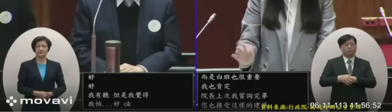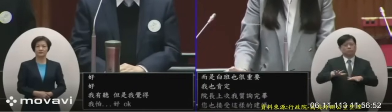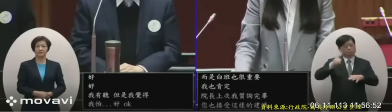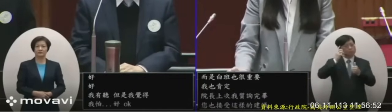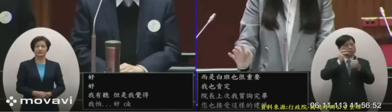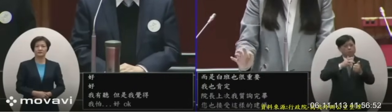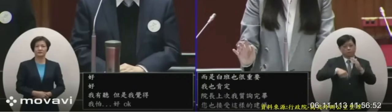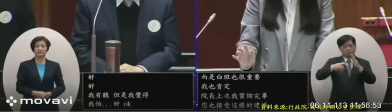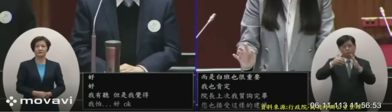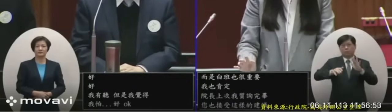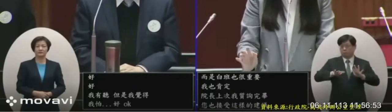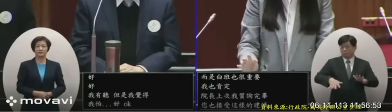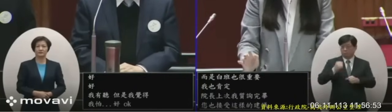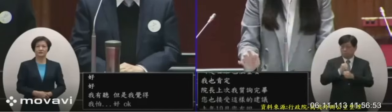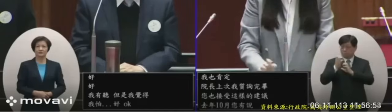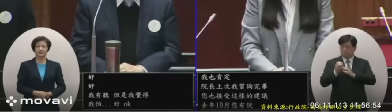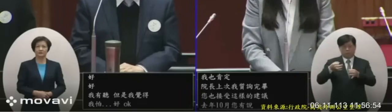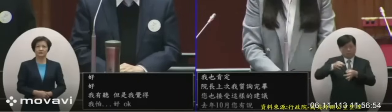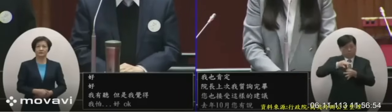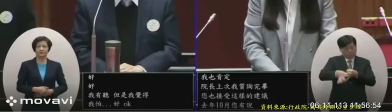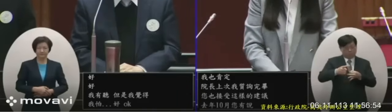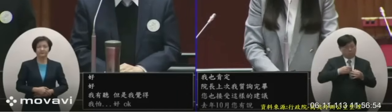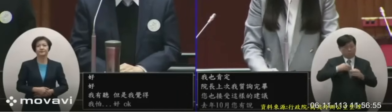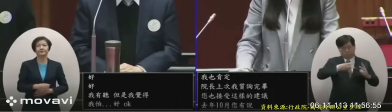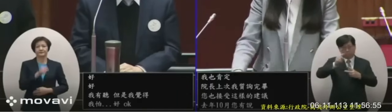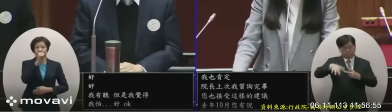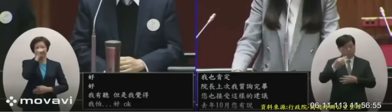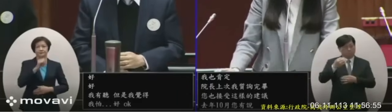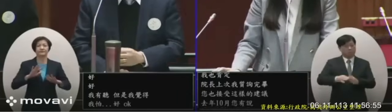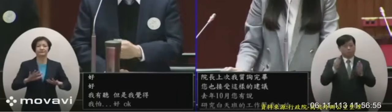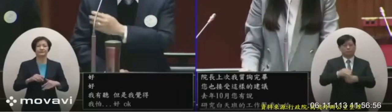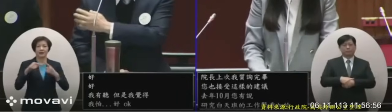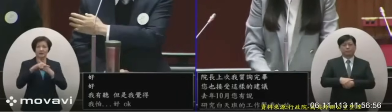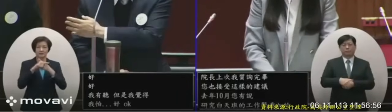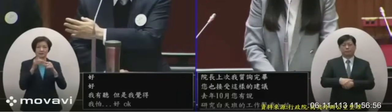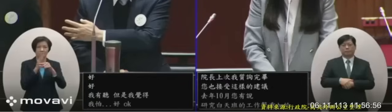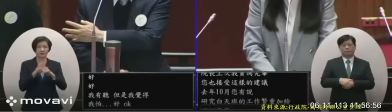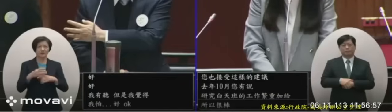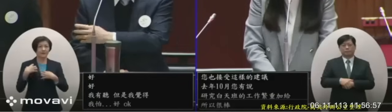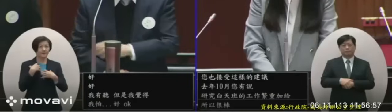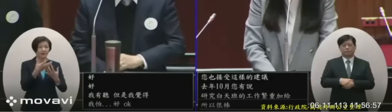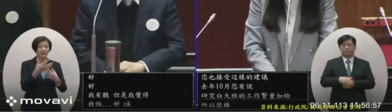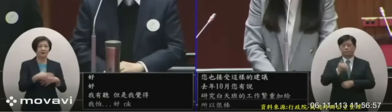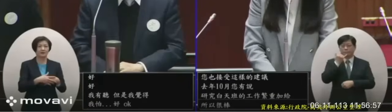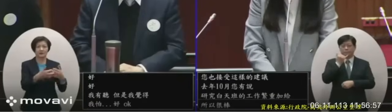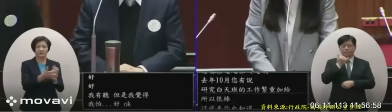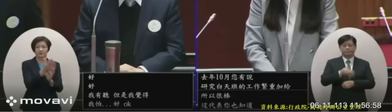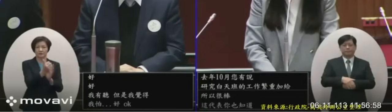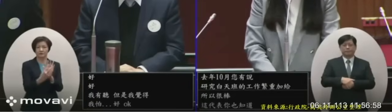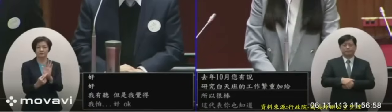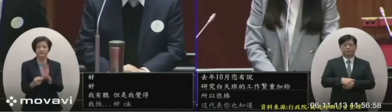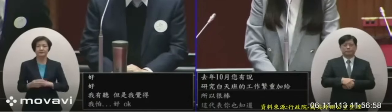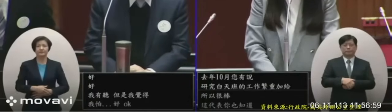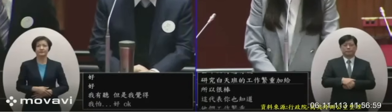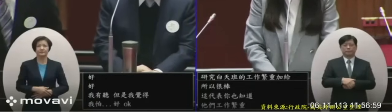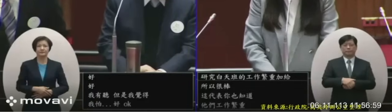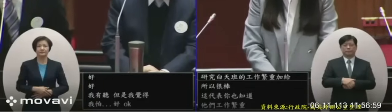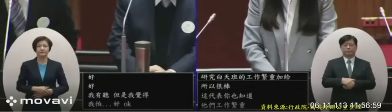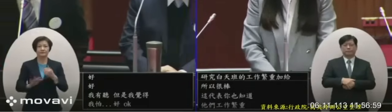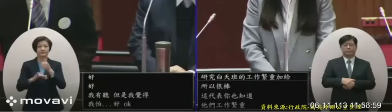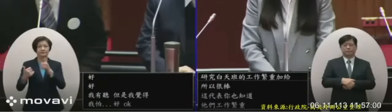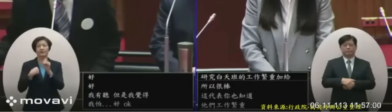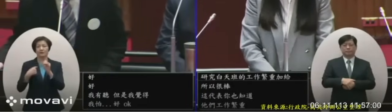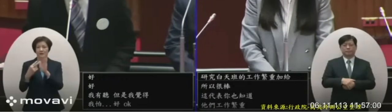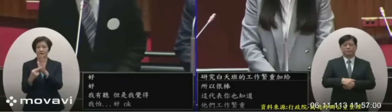本席想请教一下院长，现在这个工作繁重加急进度到哪里了？什么时候会给予？ 现在在研议中，我是不是请我部长来说明？ 好，那跟我们报告哈，